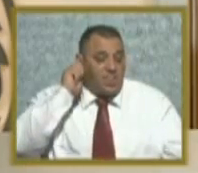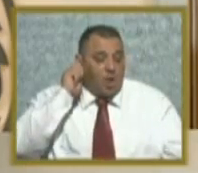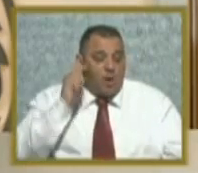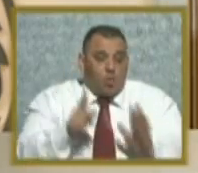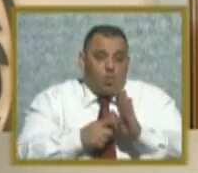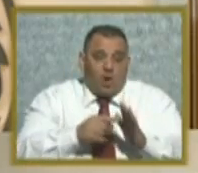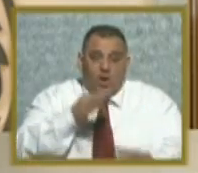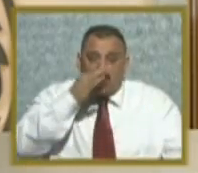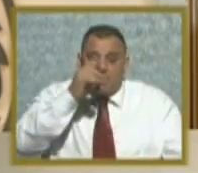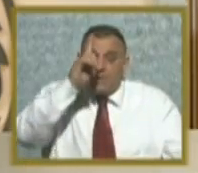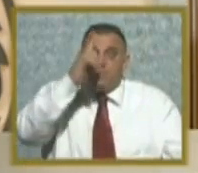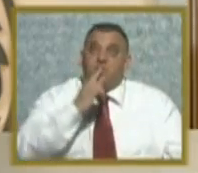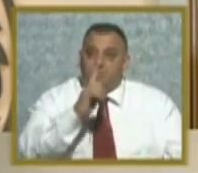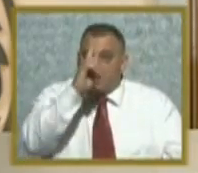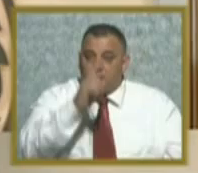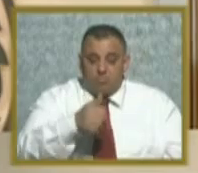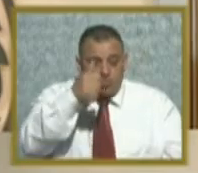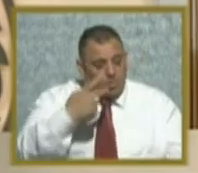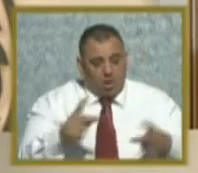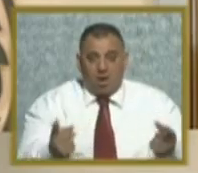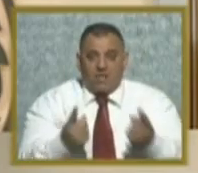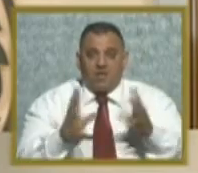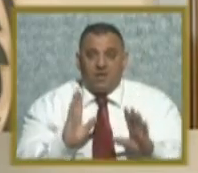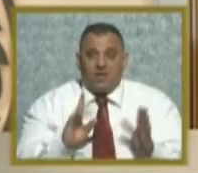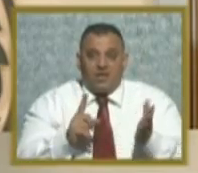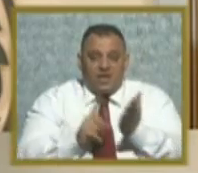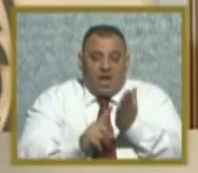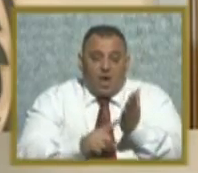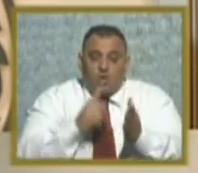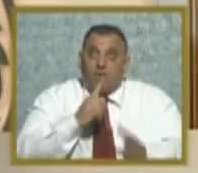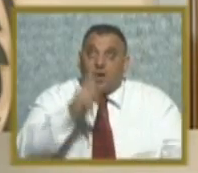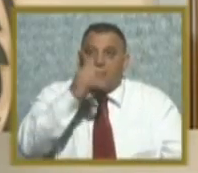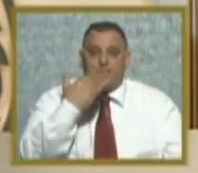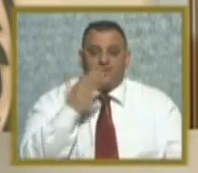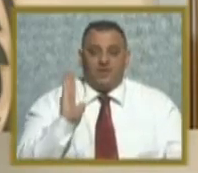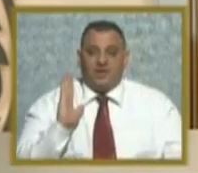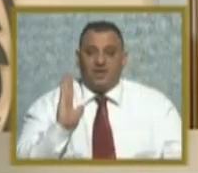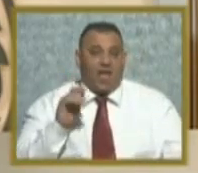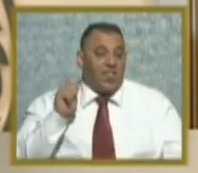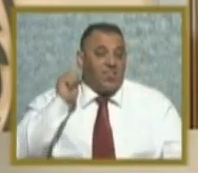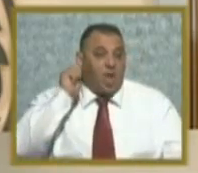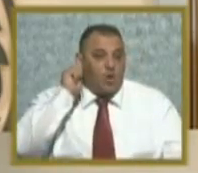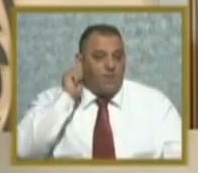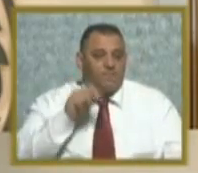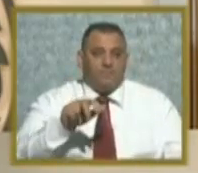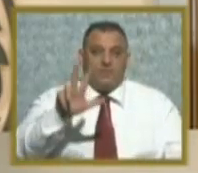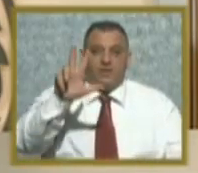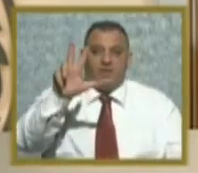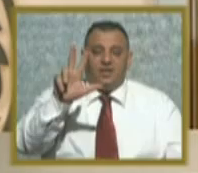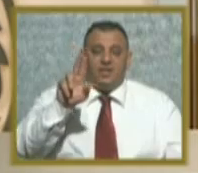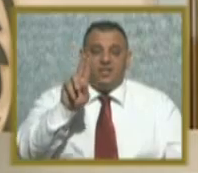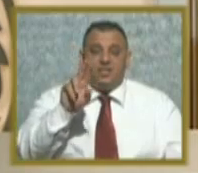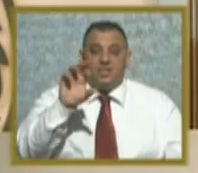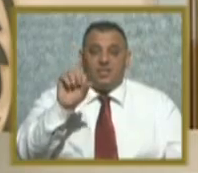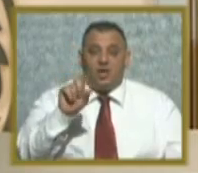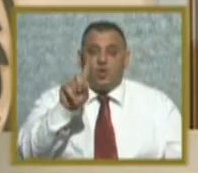بالبسملة ما حكم القراءة؟ ما فيها شيء يا أختي، طبعا الأصل أنه ما يقرأ، يقول الإنسان أعوذ بالله السميع العليم من الشيطان الرجيم فقط،